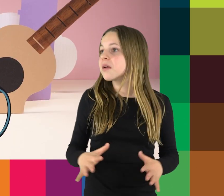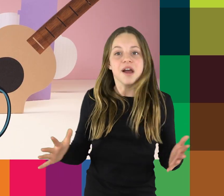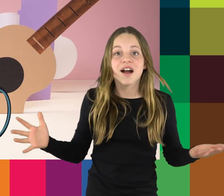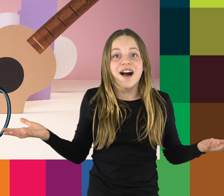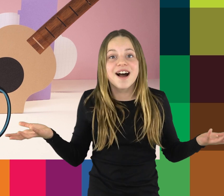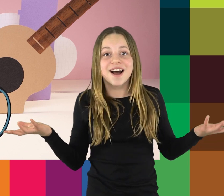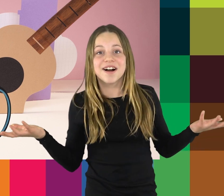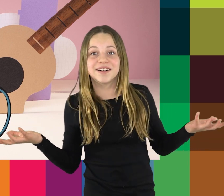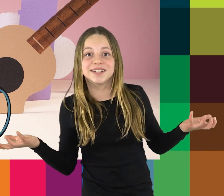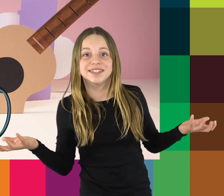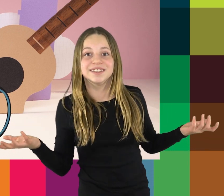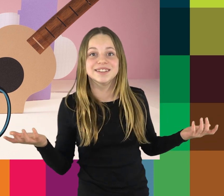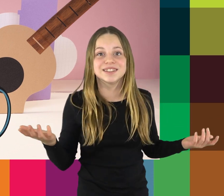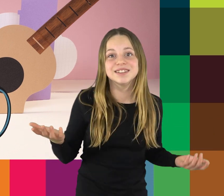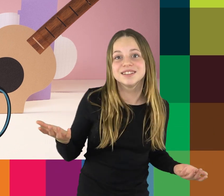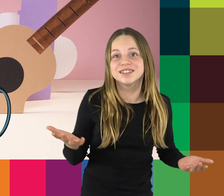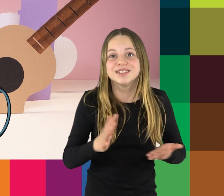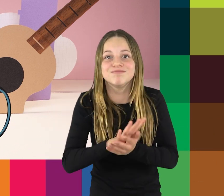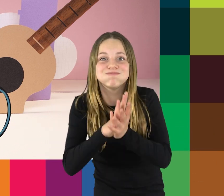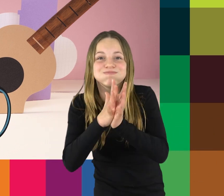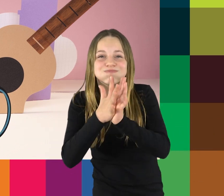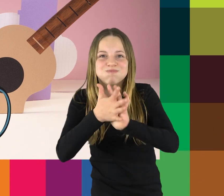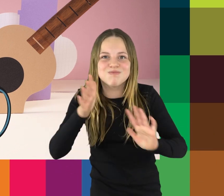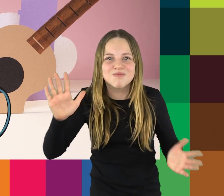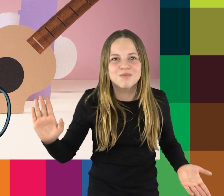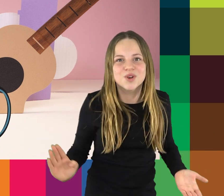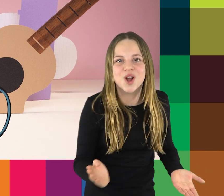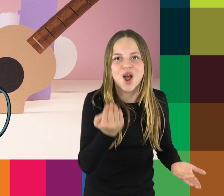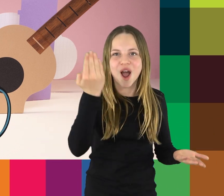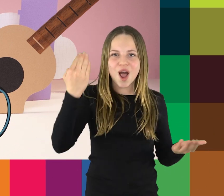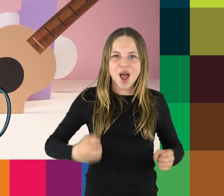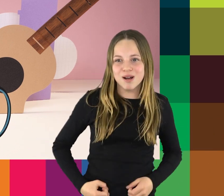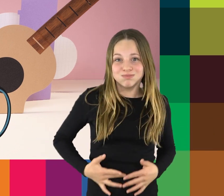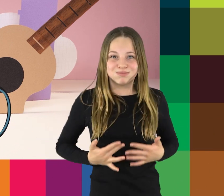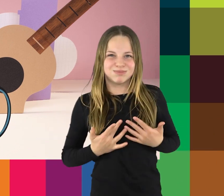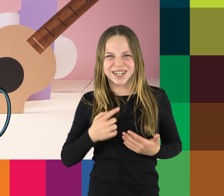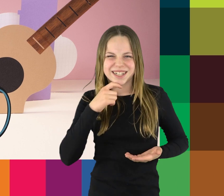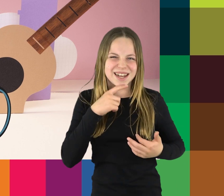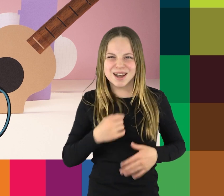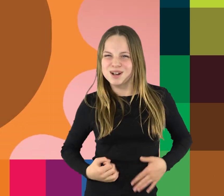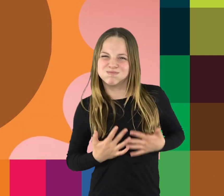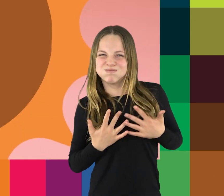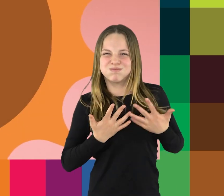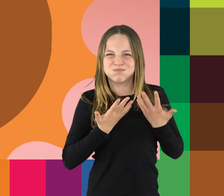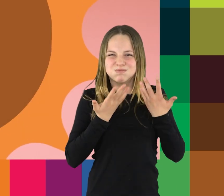Oh, on devient brun. Ça chatouille. C'est quoi ce droit?